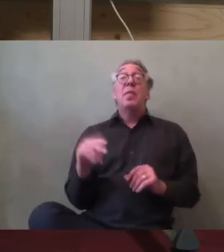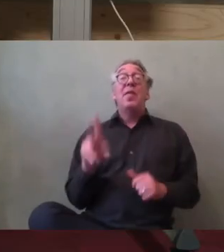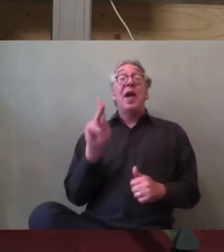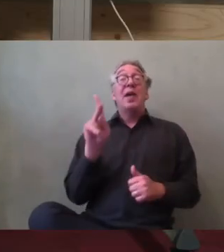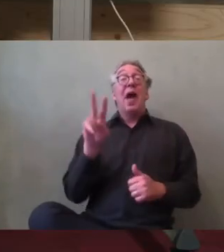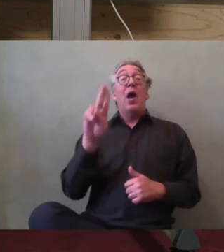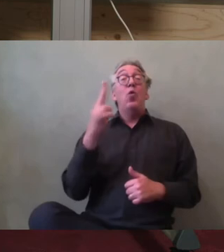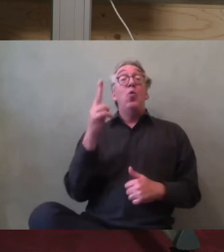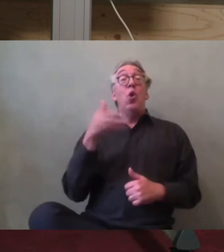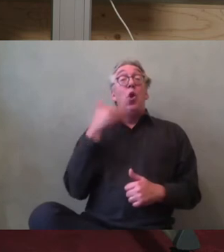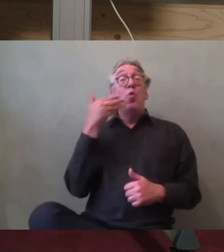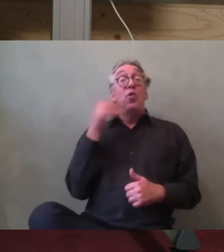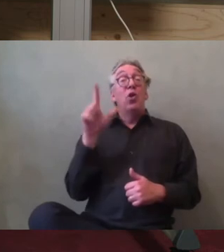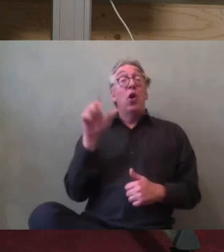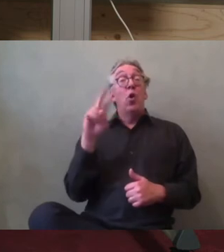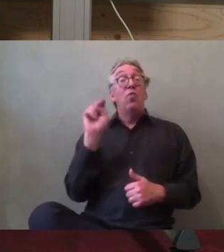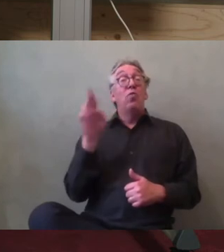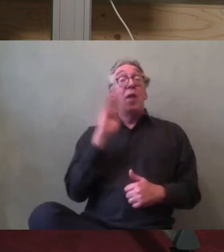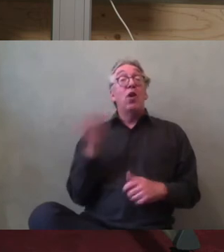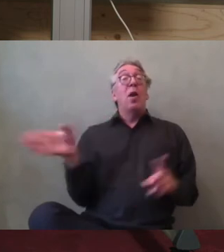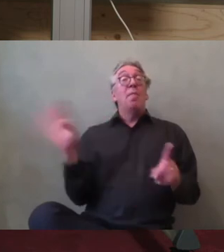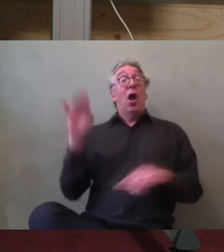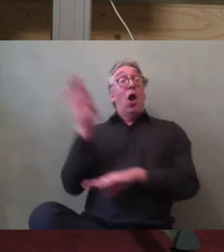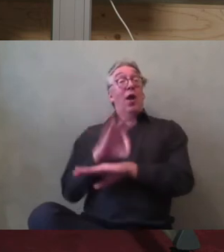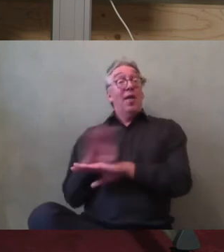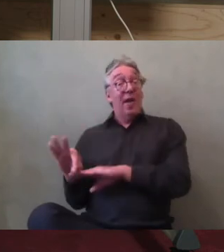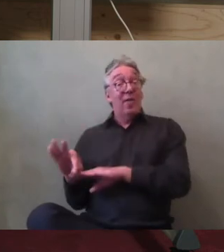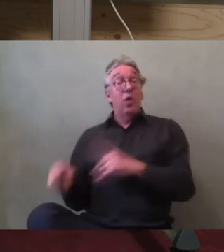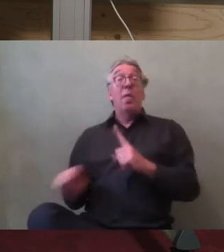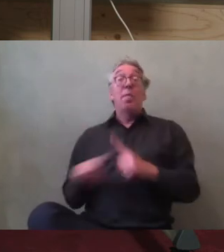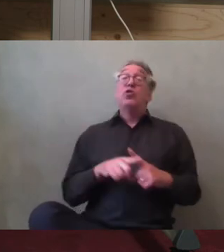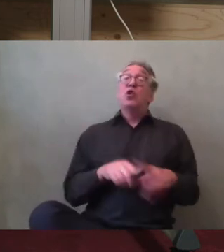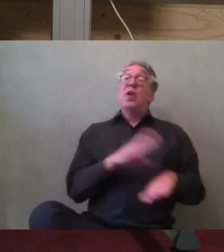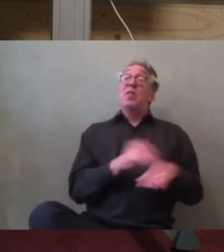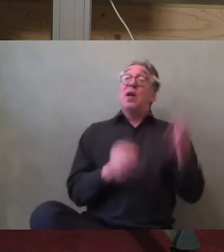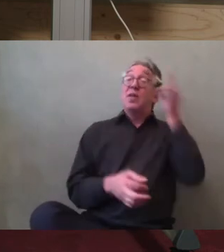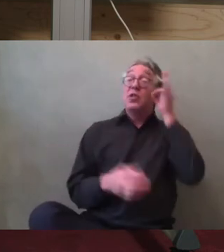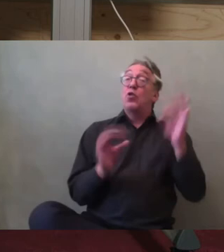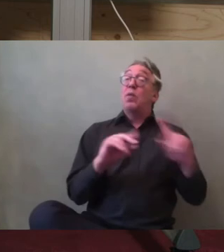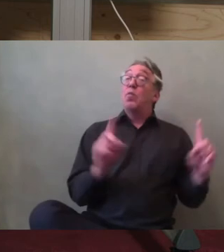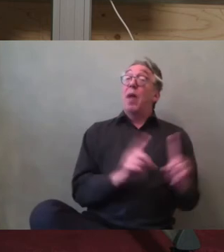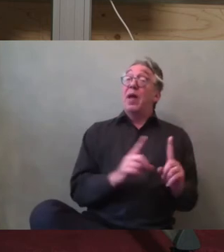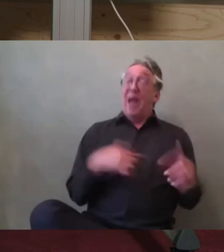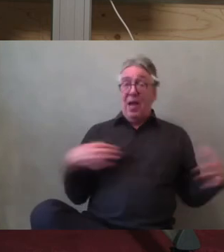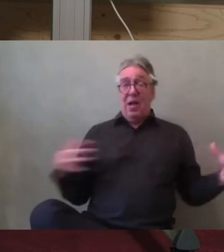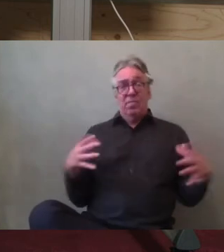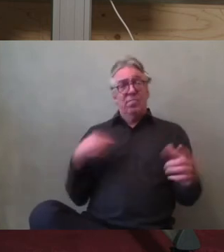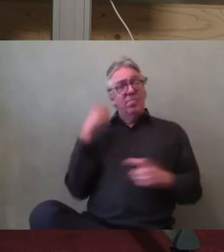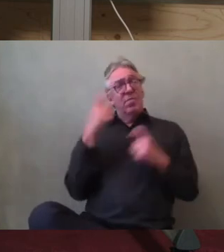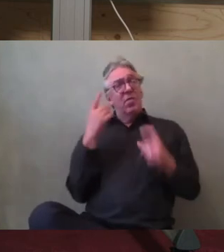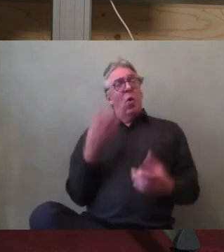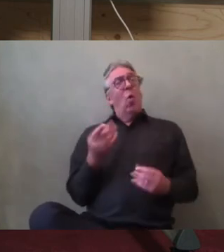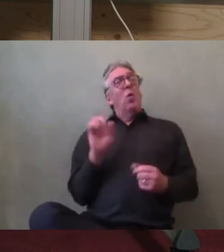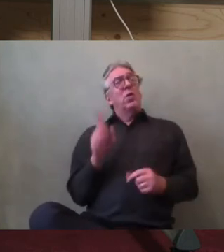Leuven, en samen met architecten en ervaringsdeskundigen met een beperking, hebben we ons de vraag gesteld: hoe zou het museum eruit zien als het